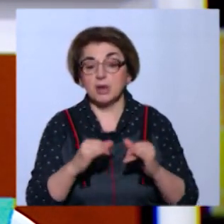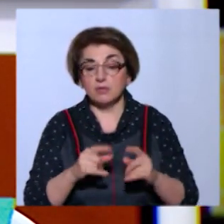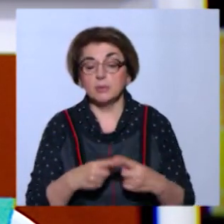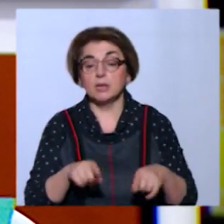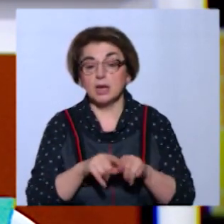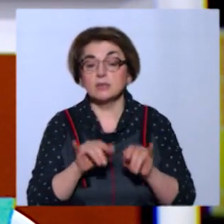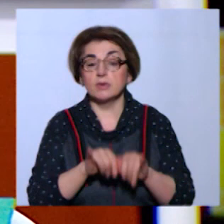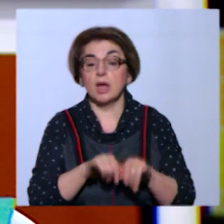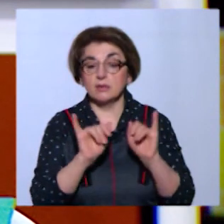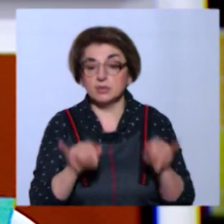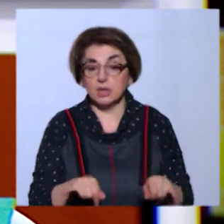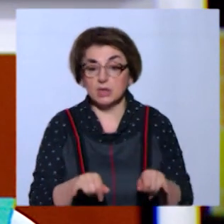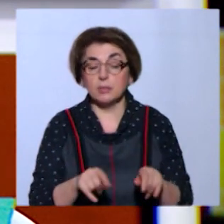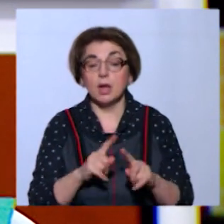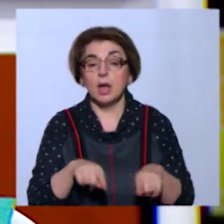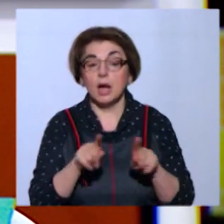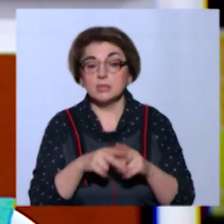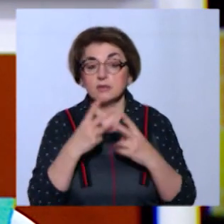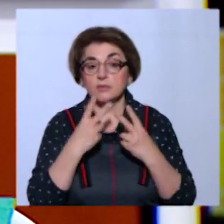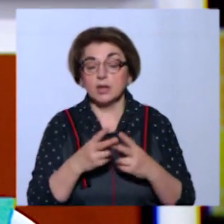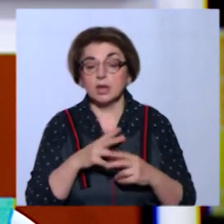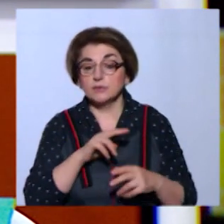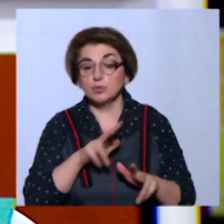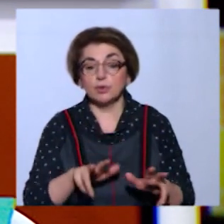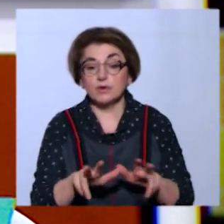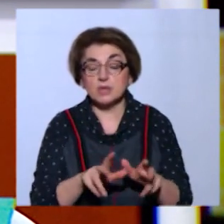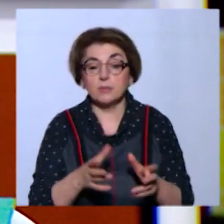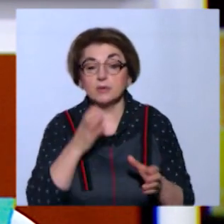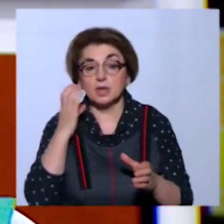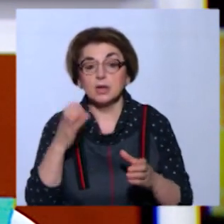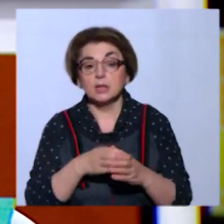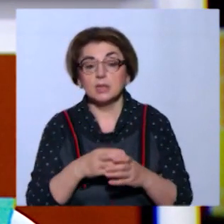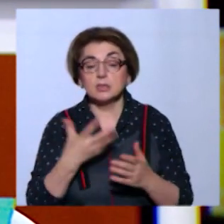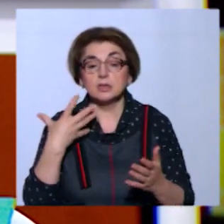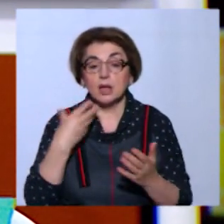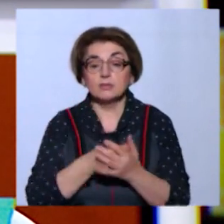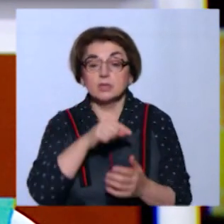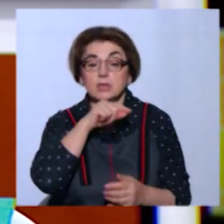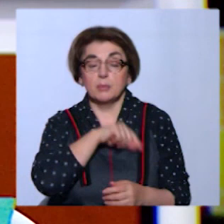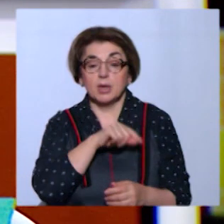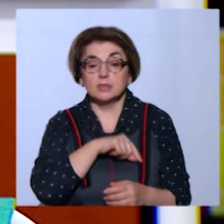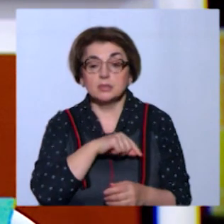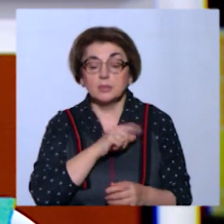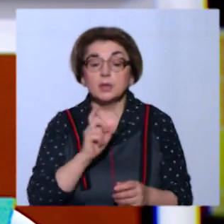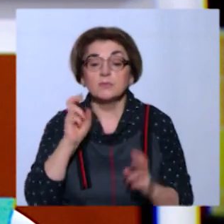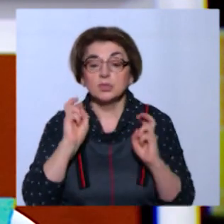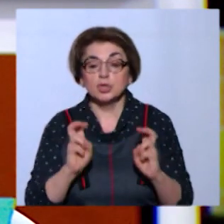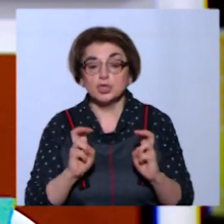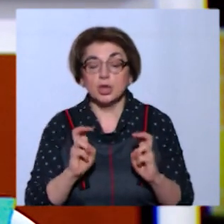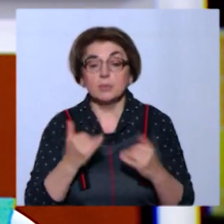განვითარება და ასევე განვიხილეთ ქვეწარმავალთა კლასის ცათვის დამახასიათებელი